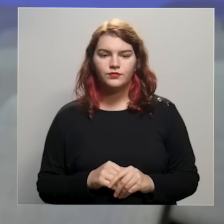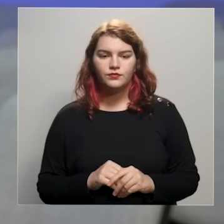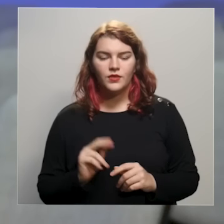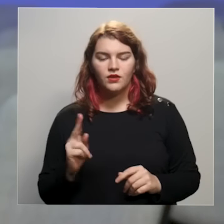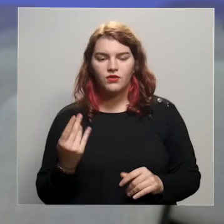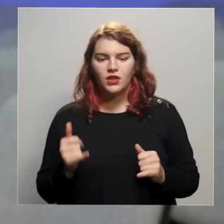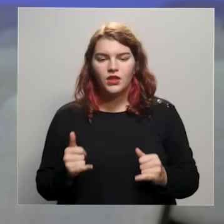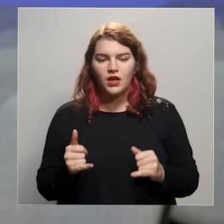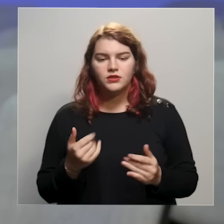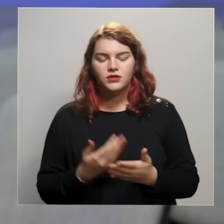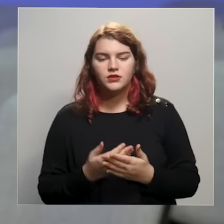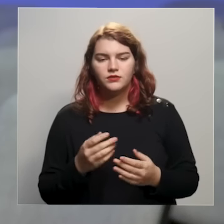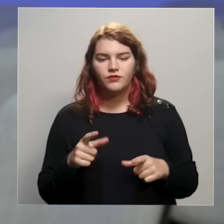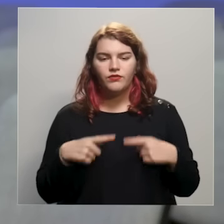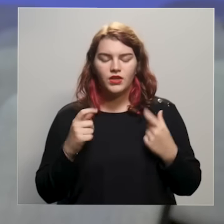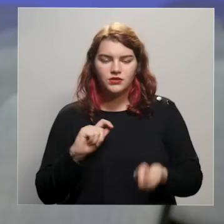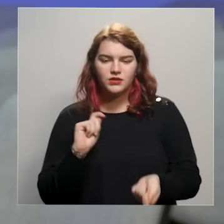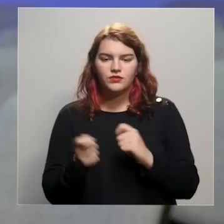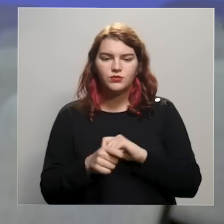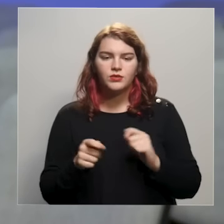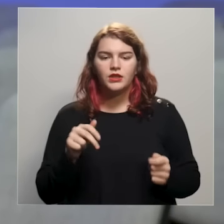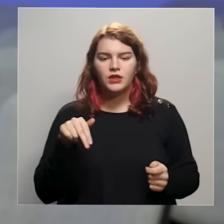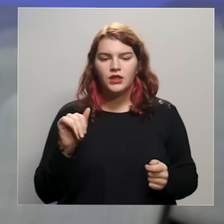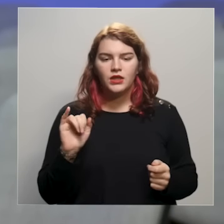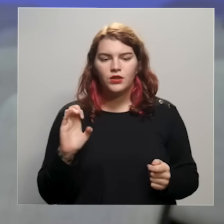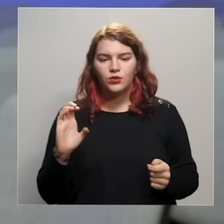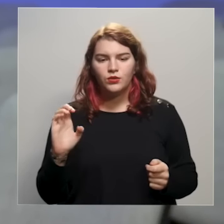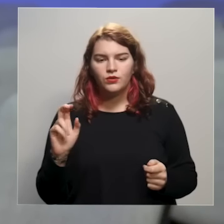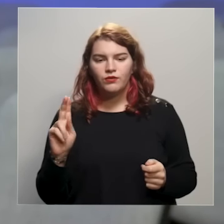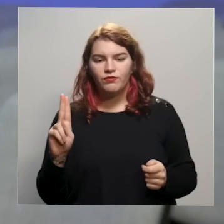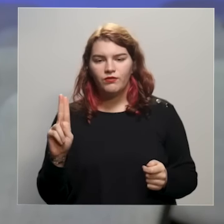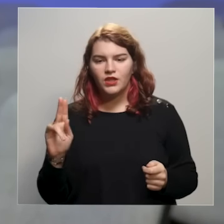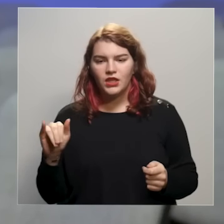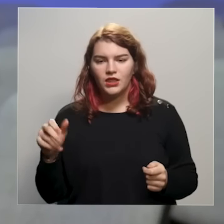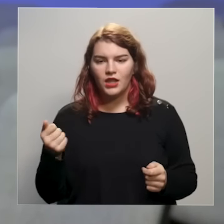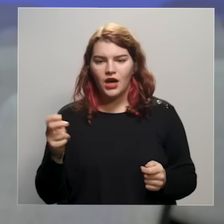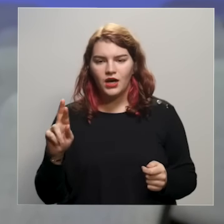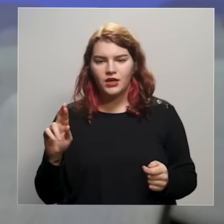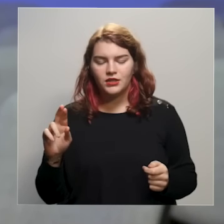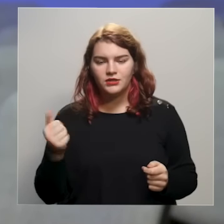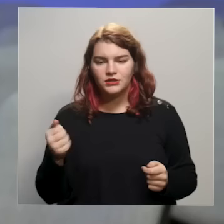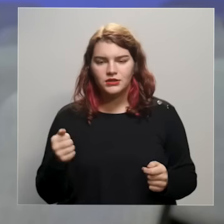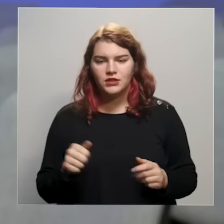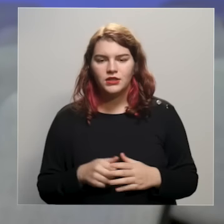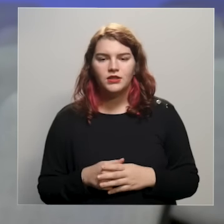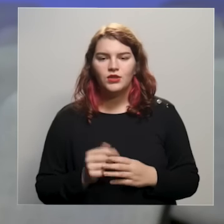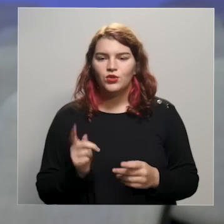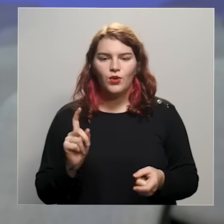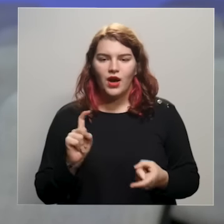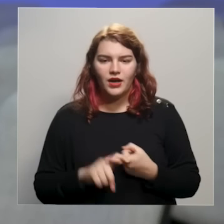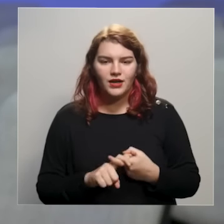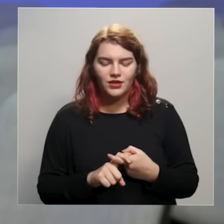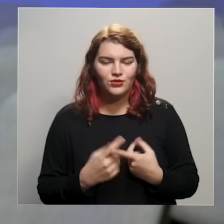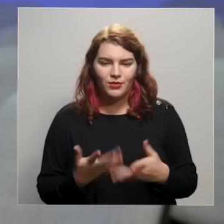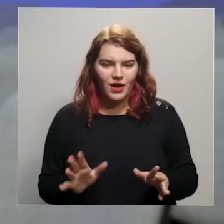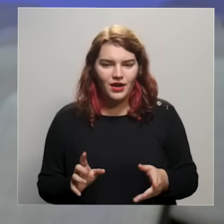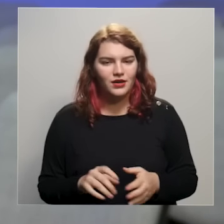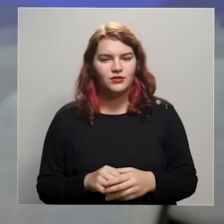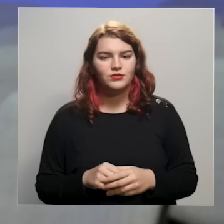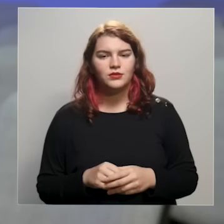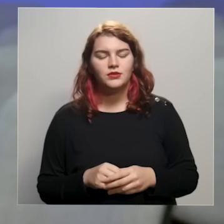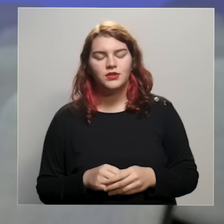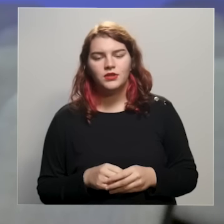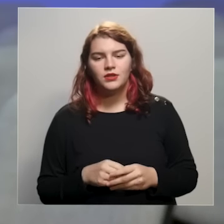Invitat astăzi la Vieți Transformate este Nicu Vinars. Numele sună interesant, dar nu are legătură cu, în momentul acesta, nu mai are legătură